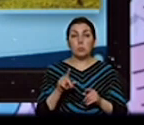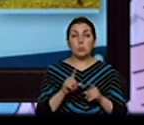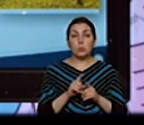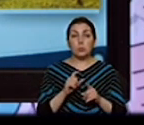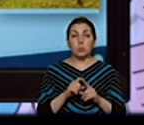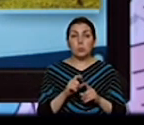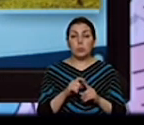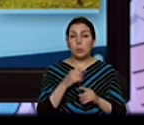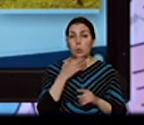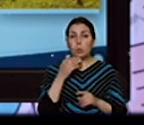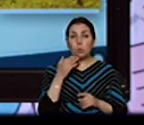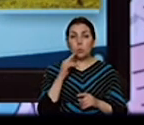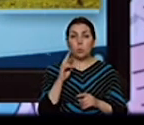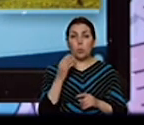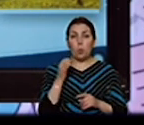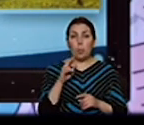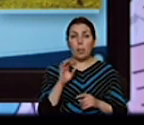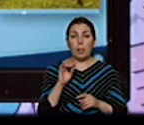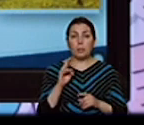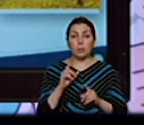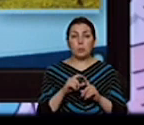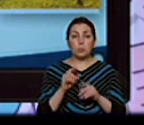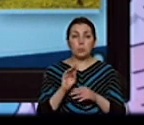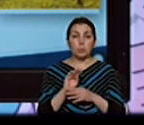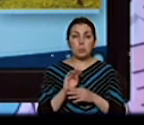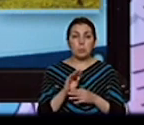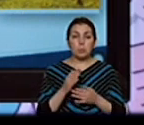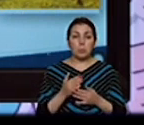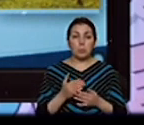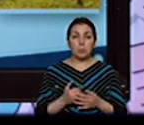so'zda ko'plik qo'shimchasi bor.